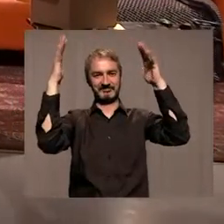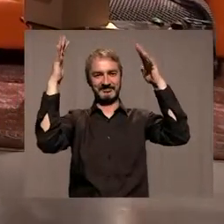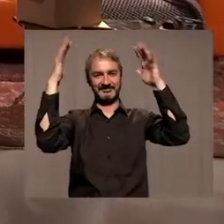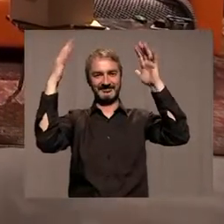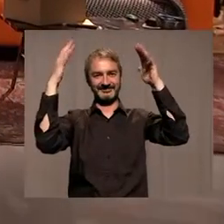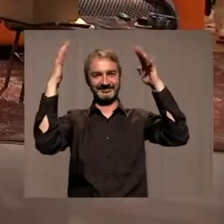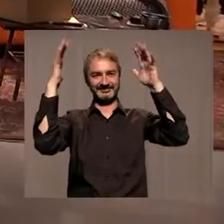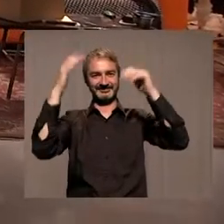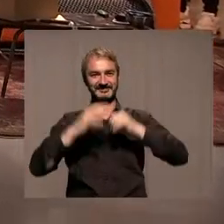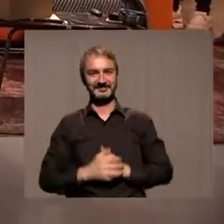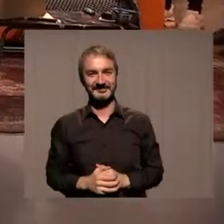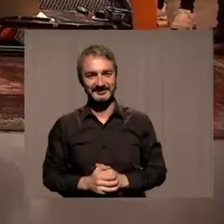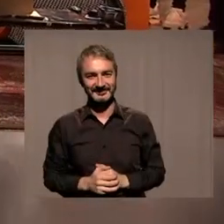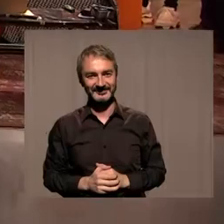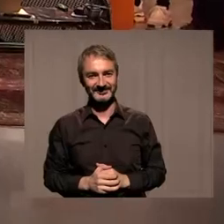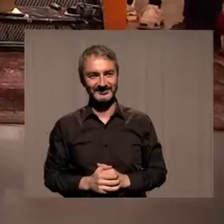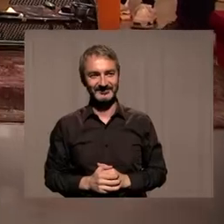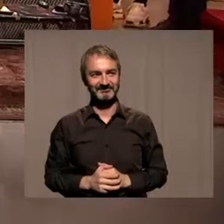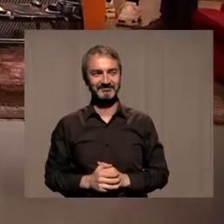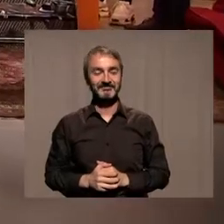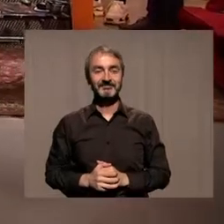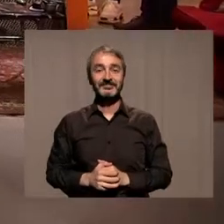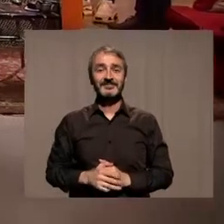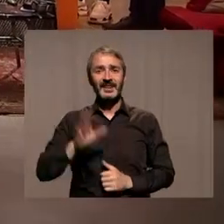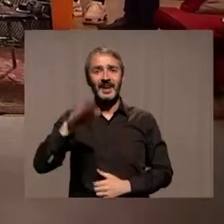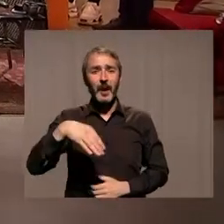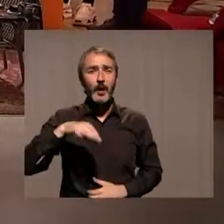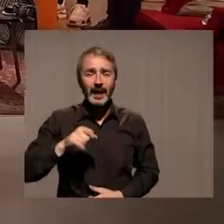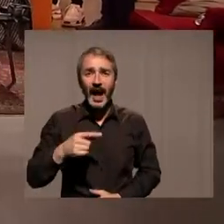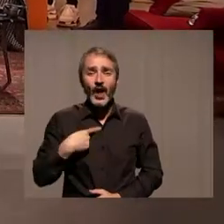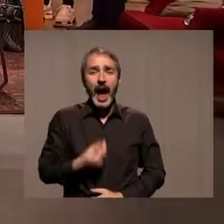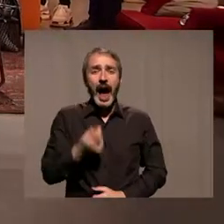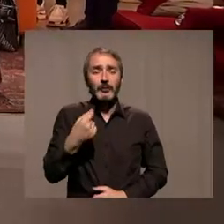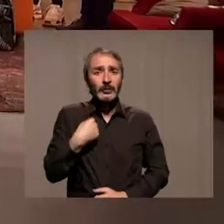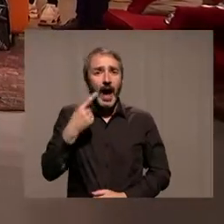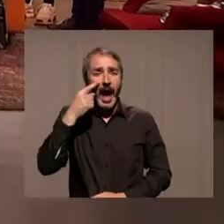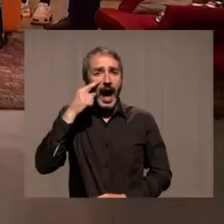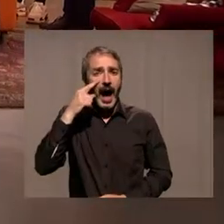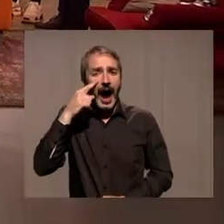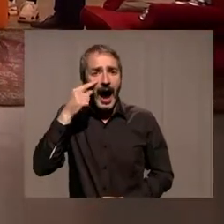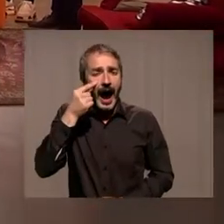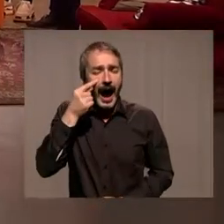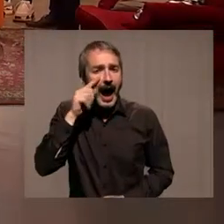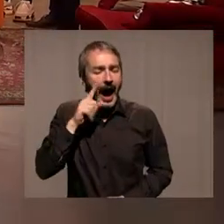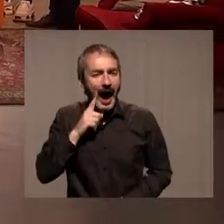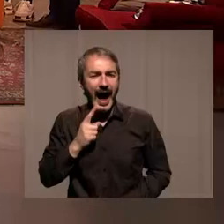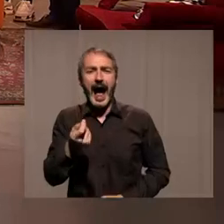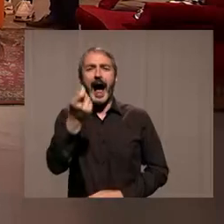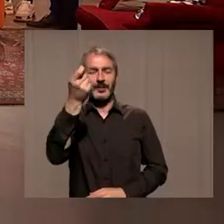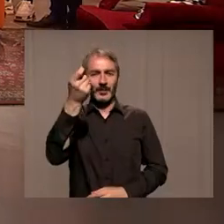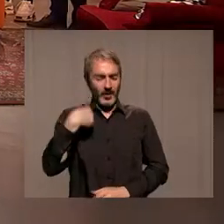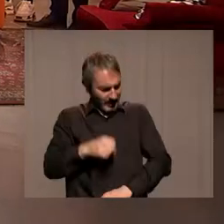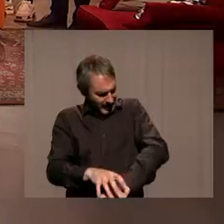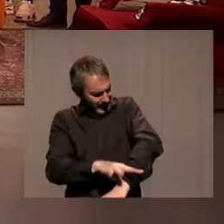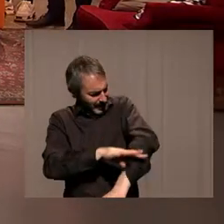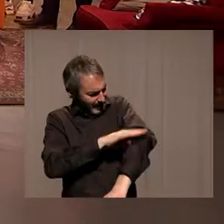Que llagrimeta, Mònica, al final. Ens posarem a plorar. Puc ratllar parmesà sí. amb la pell de gallina que tinc al braç, Déu Escolta, meu. Però a